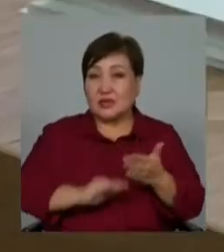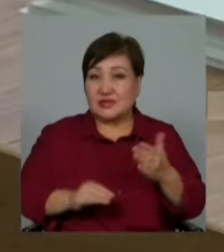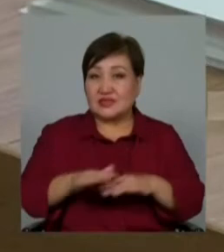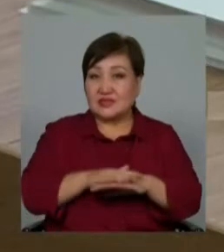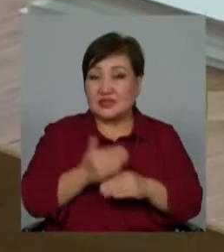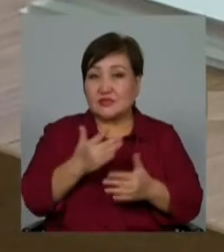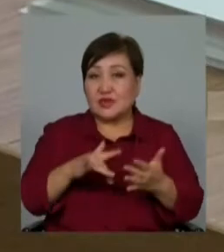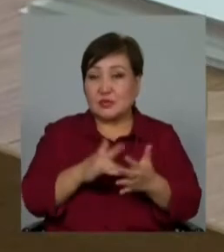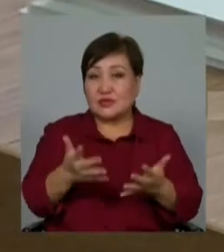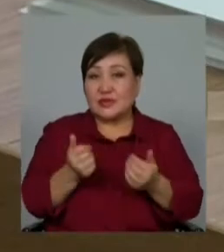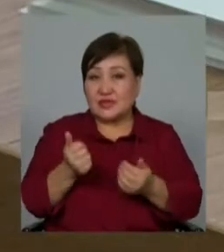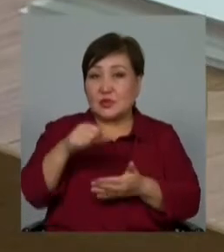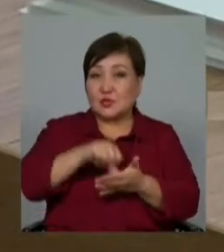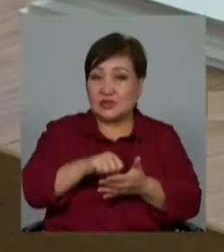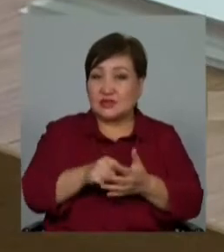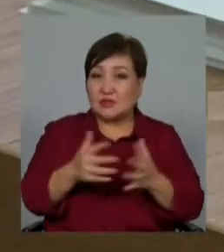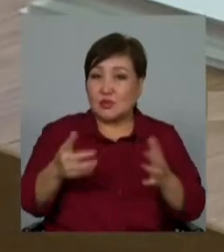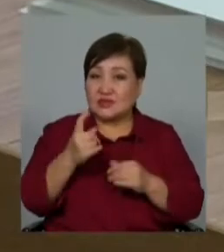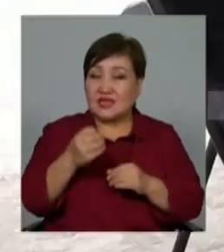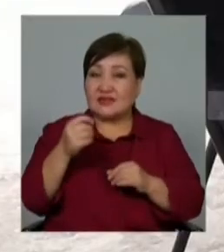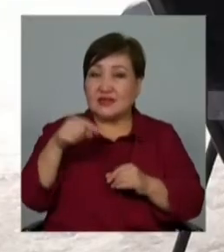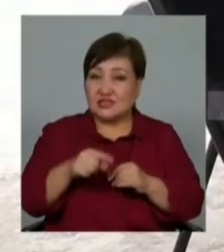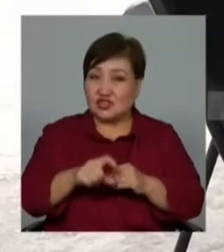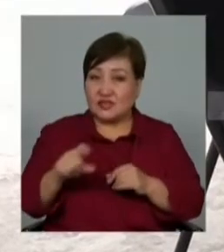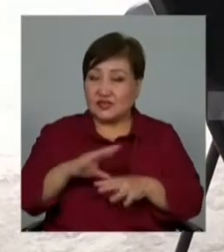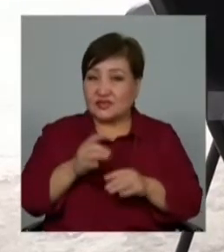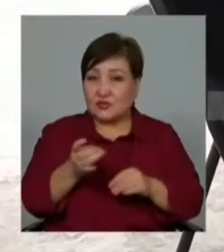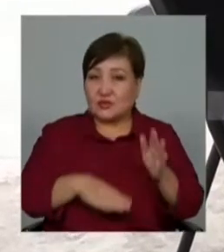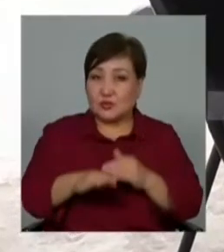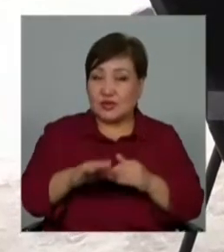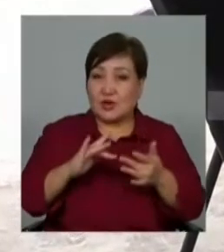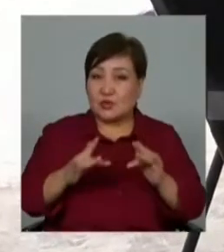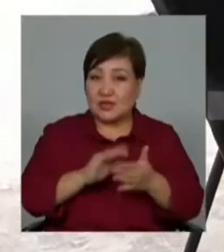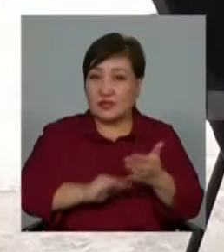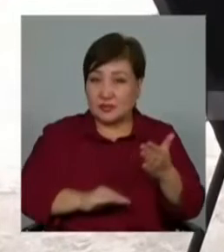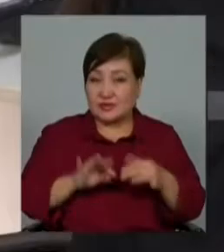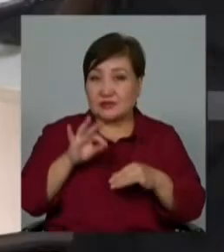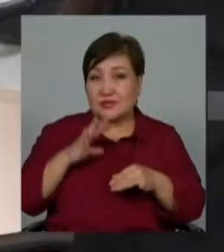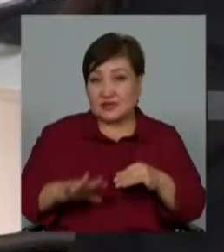мегаполисе приняли участие более 100 тысяч человек. Всего в республике онлайн-перепись